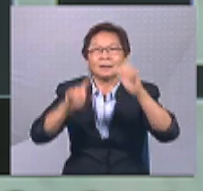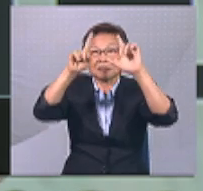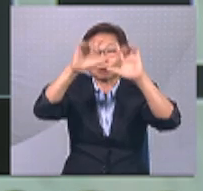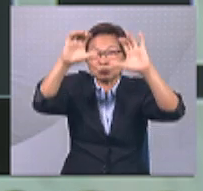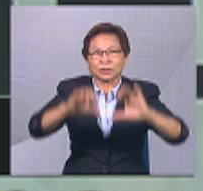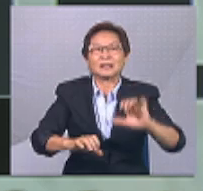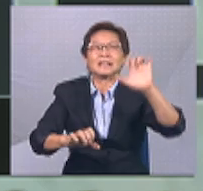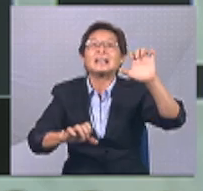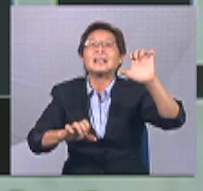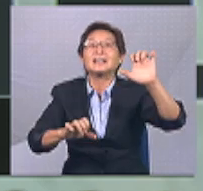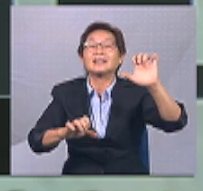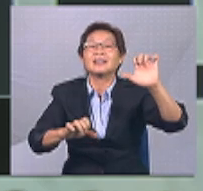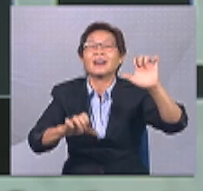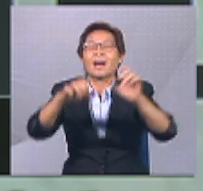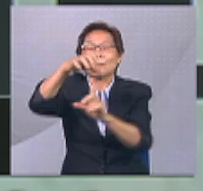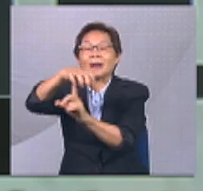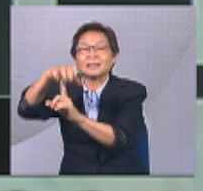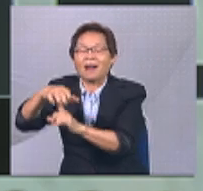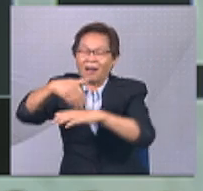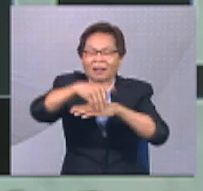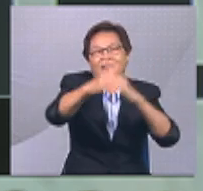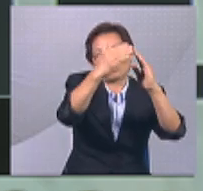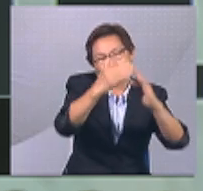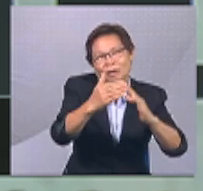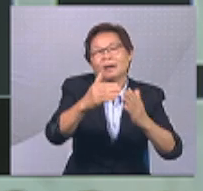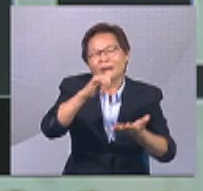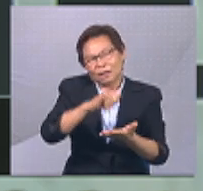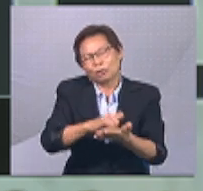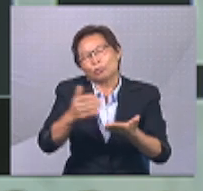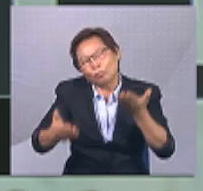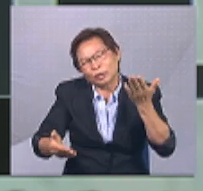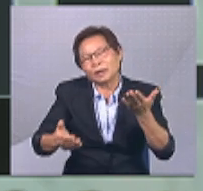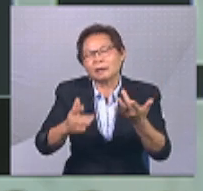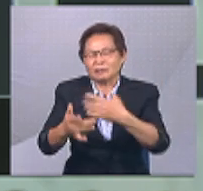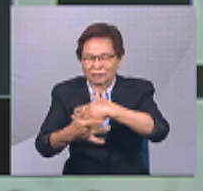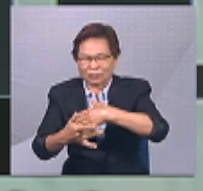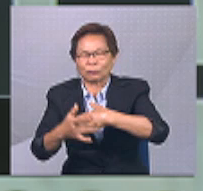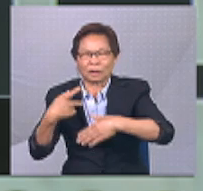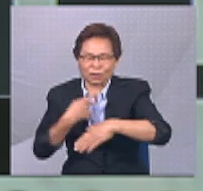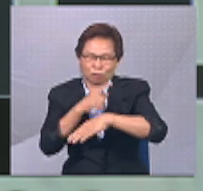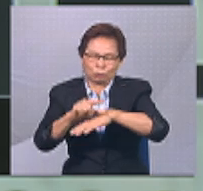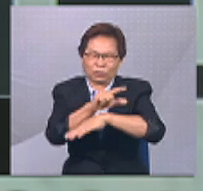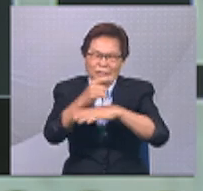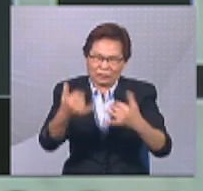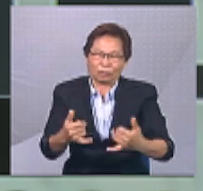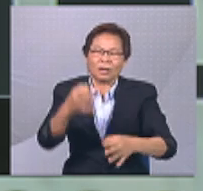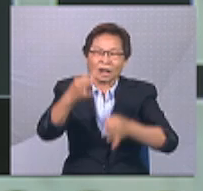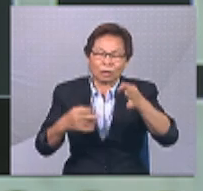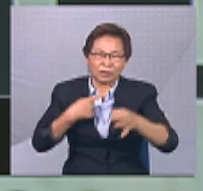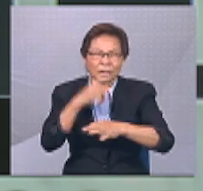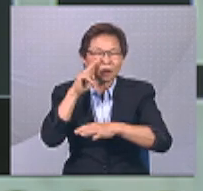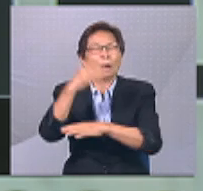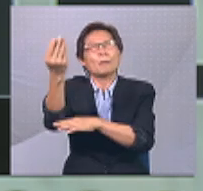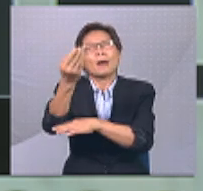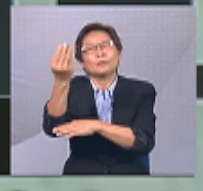cara e-bazar lah. Jadi dia hantar makanan ke rumah dan sebagainya. Itu mungkin cara teknologi yang kita guna sekarang ni. Kalau kita lihat